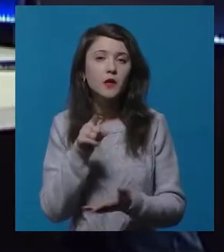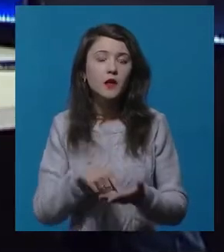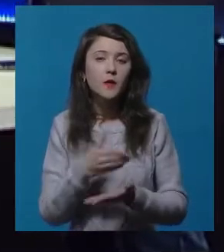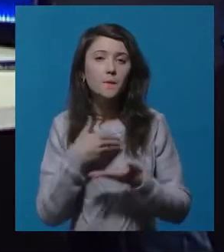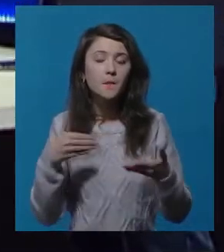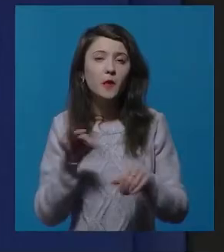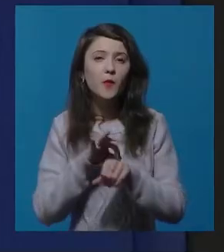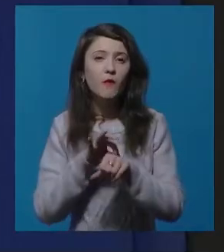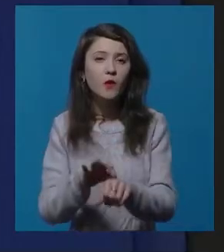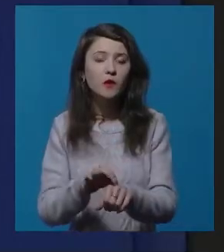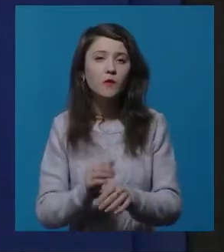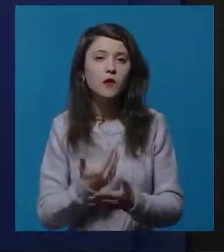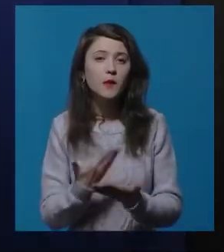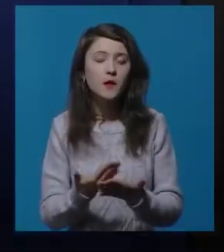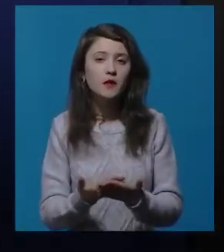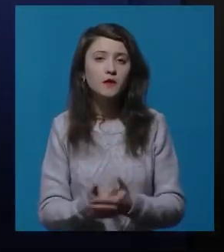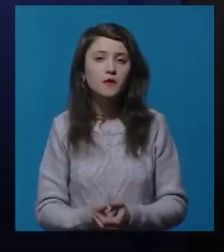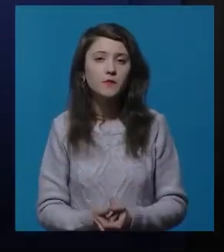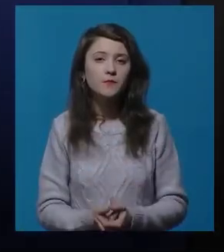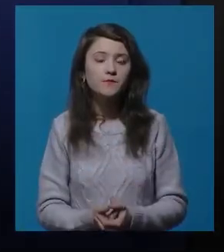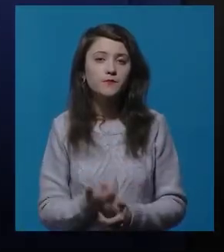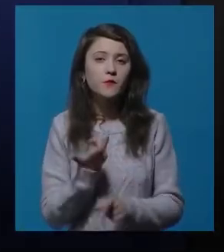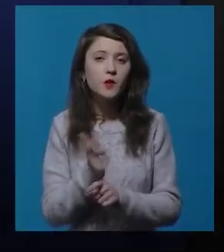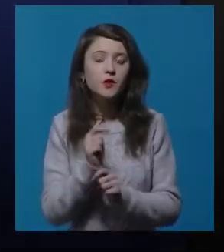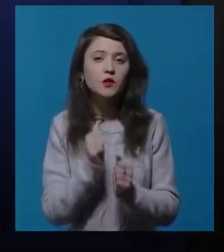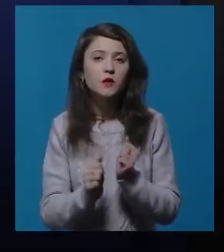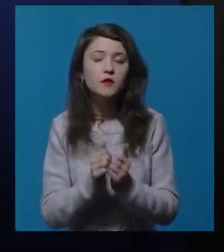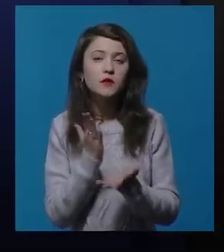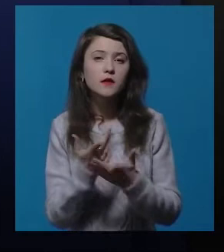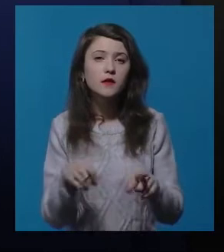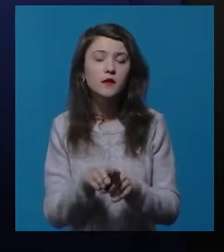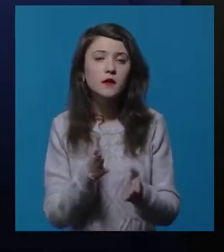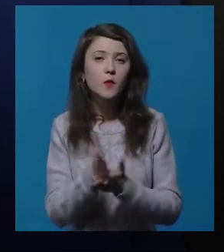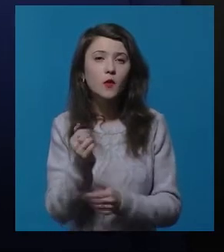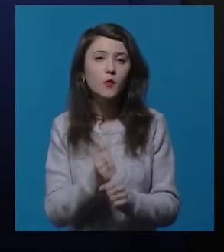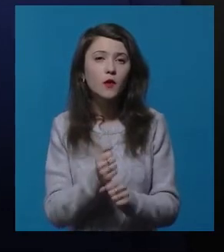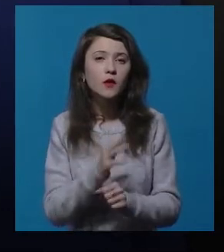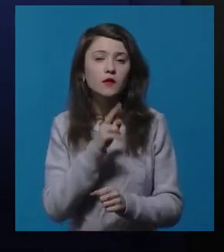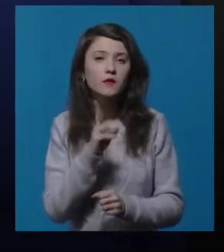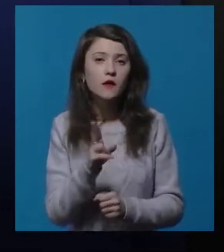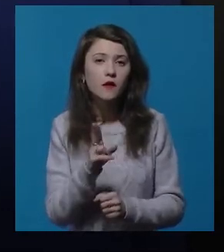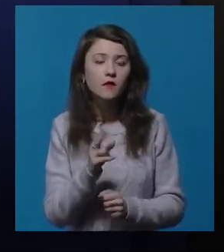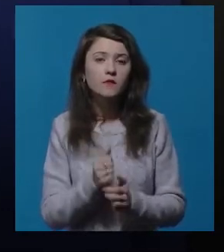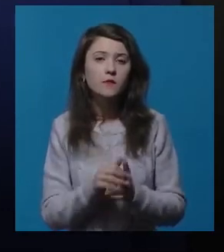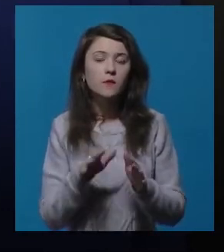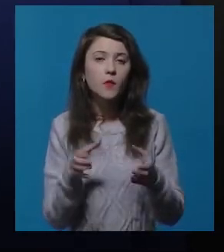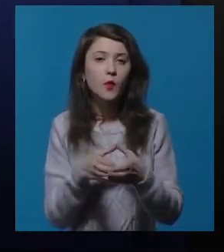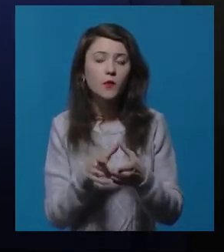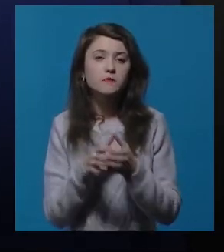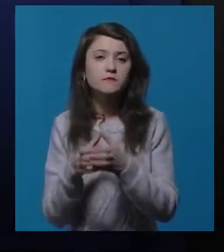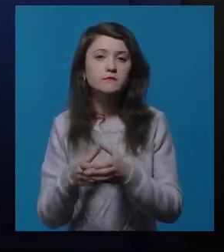проводимо, наприклад, досить часто є такі в нас напрямок роботи, як мобільні дистанційні пункти консультування,